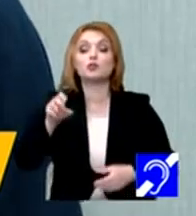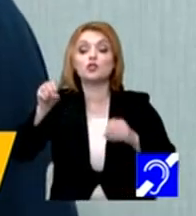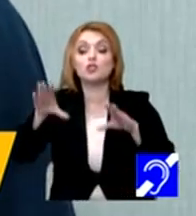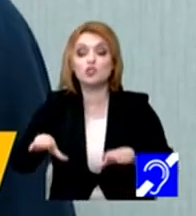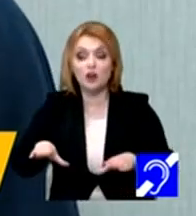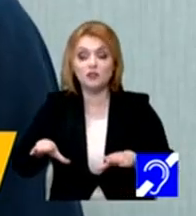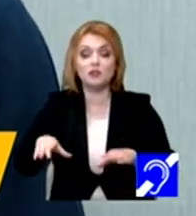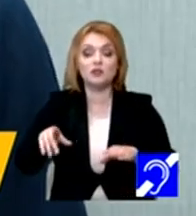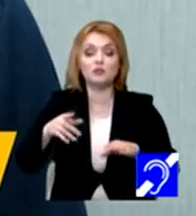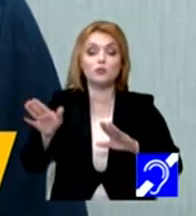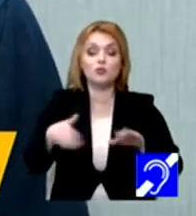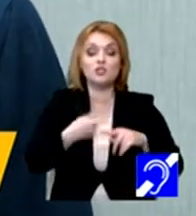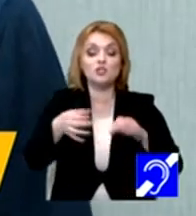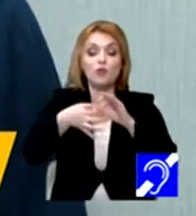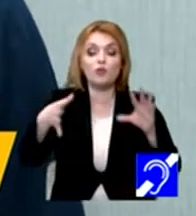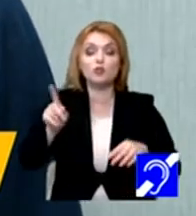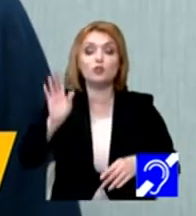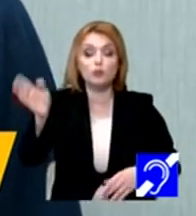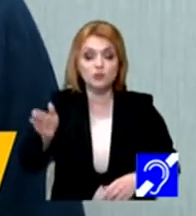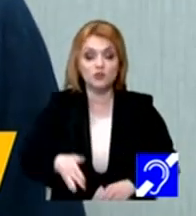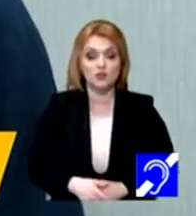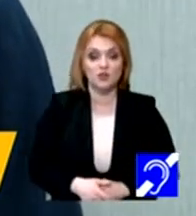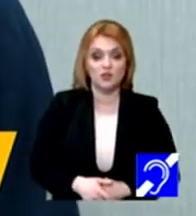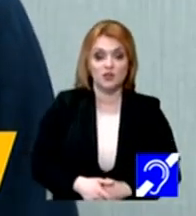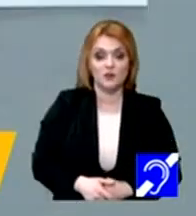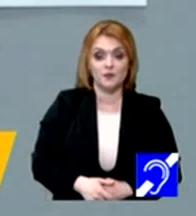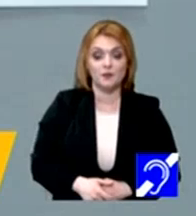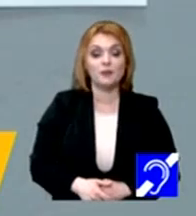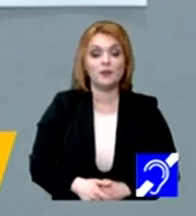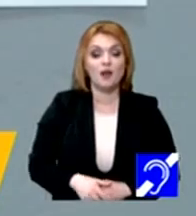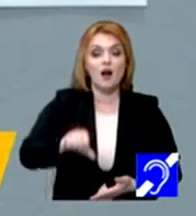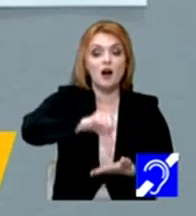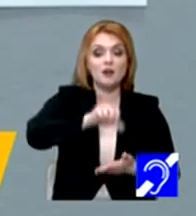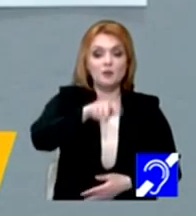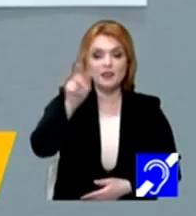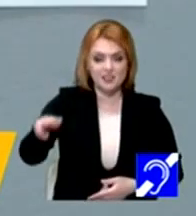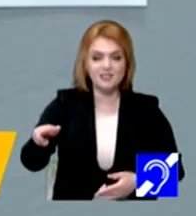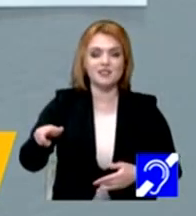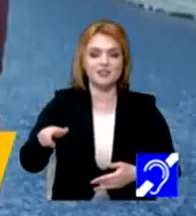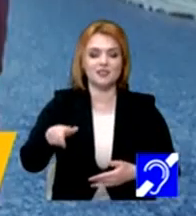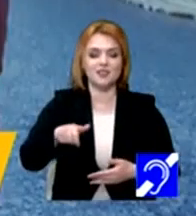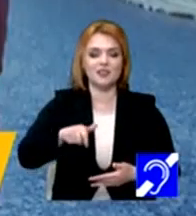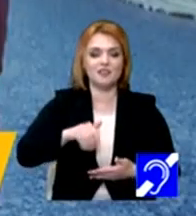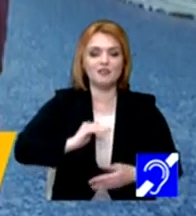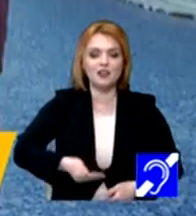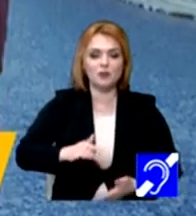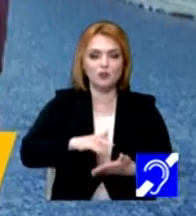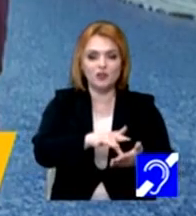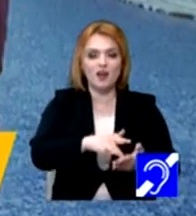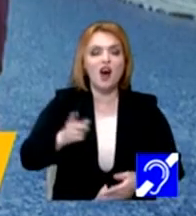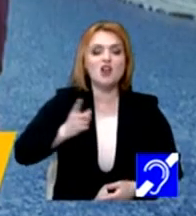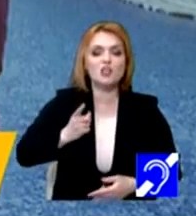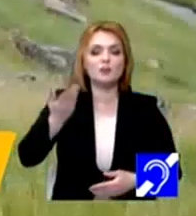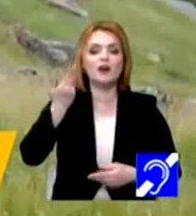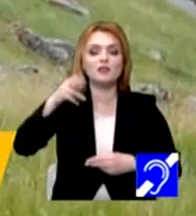a conflictului dat, suntem și noi în oarecare zonă de risc. Reprezentanții agențiilor de turism așteaptă să se încheie războiul,